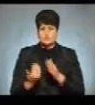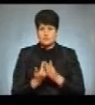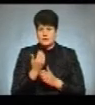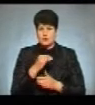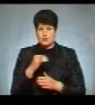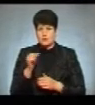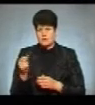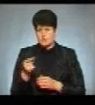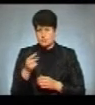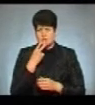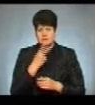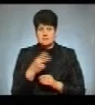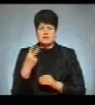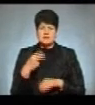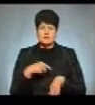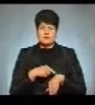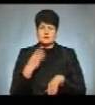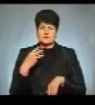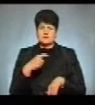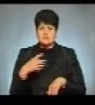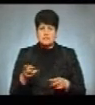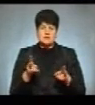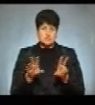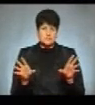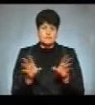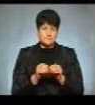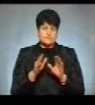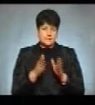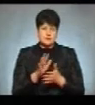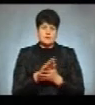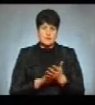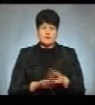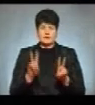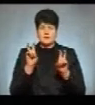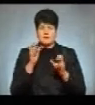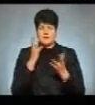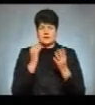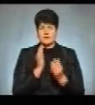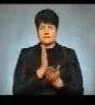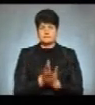UA Тернопіль дивіться о 20:30 і залишайтеся з нами далі в прямому ефірі «Тема дня».